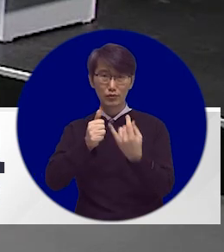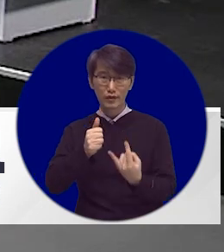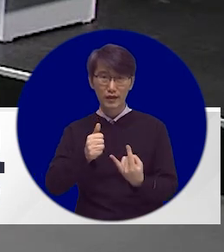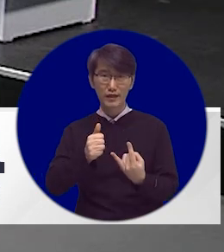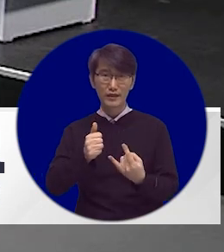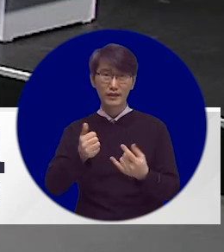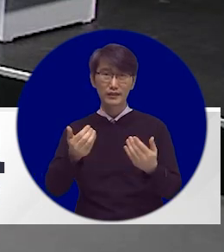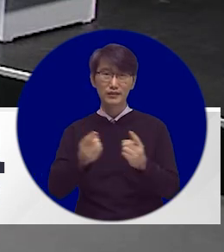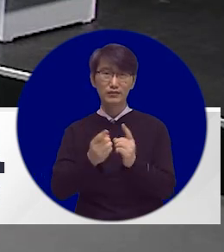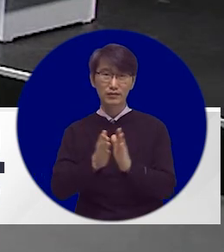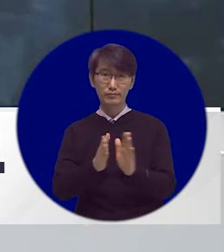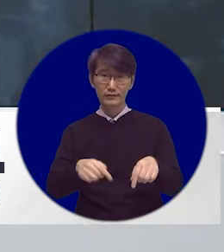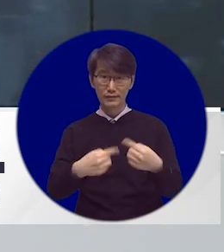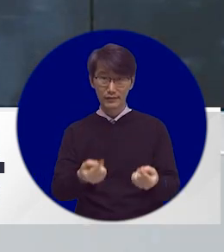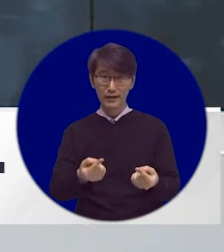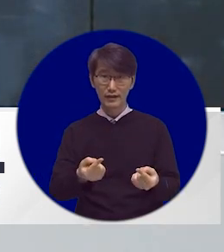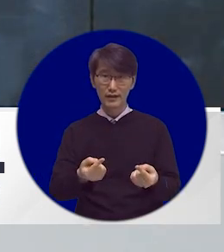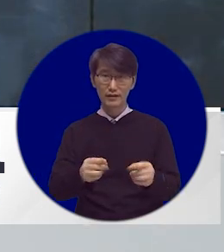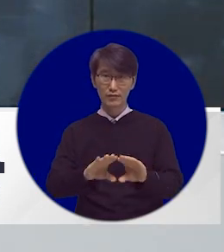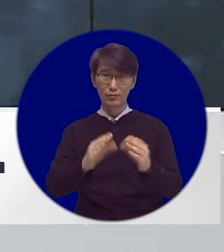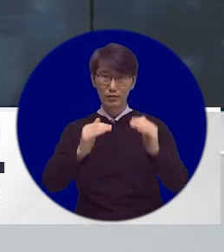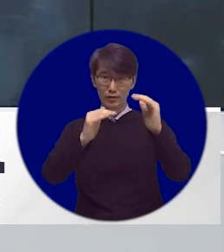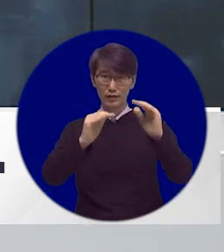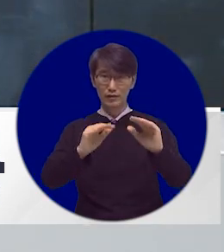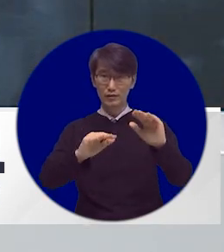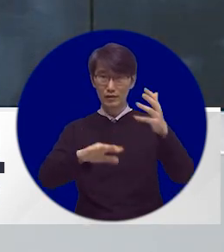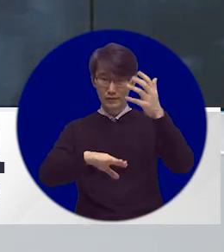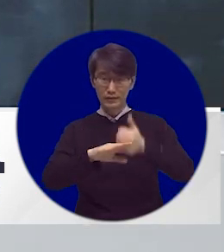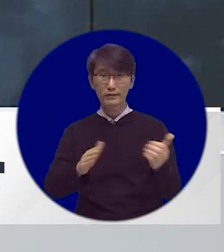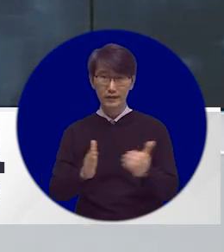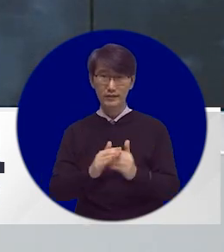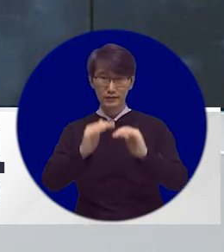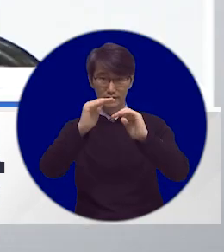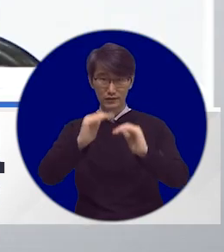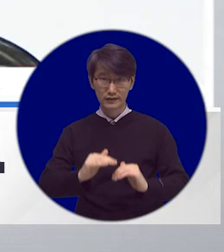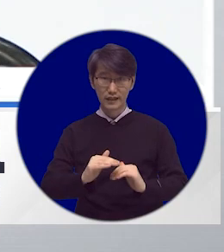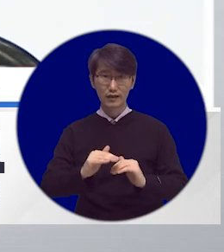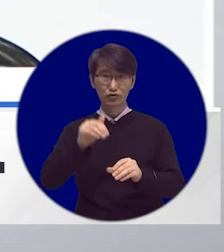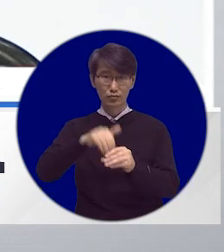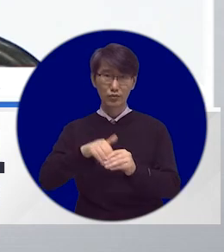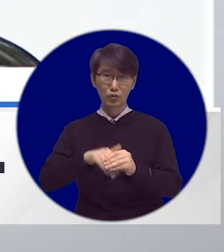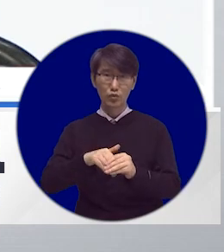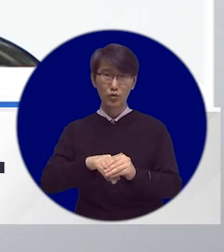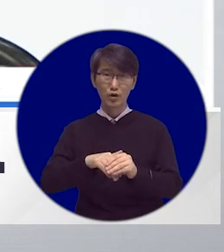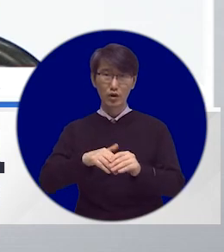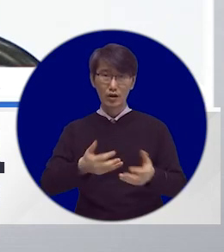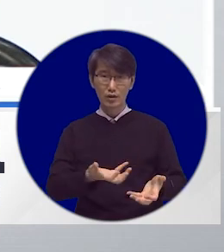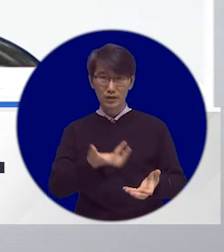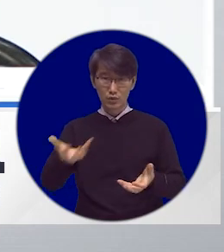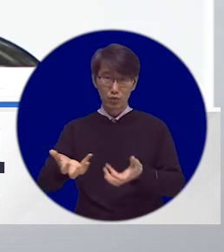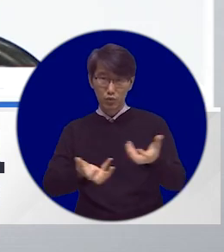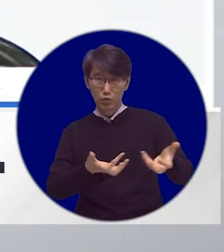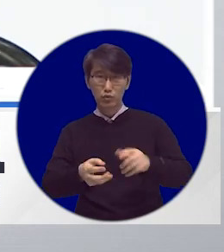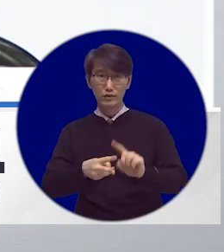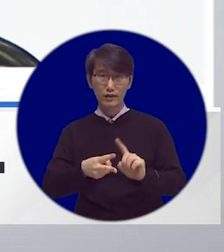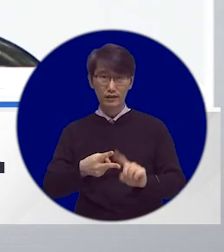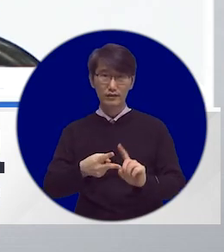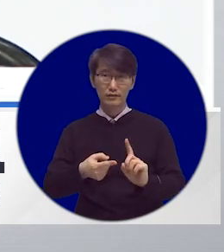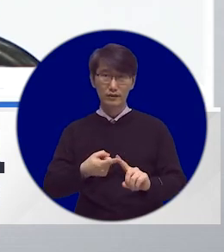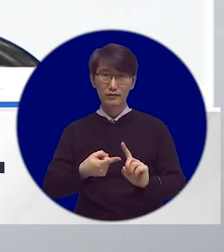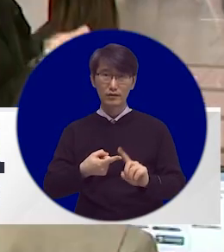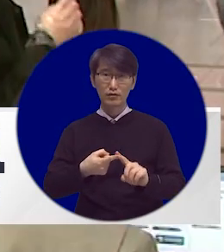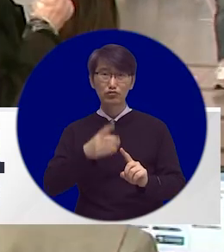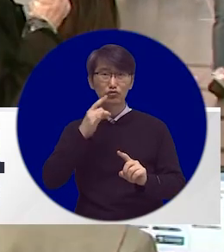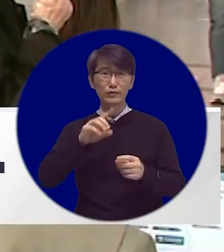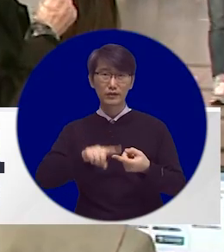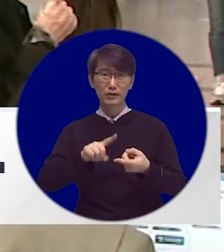중앙선거관리위원회 직원이 직접 참여해 투개표 게시부터 마감까지의 절차, 투표한 보관 이송 등 유권자들이 궁금해하는